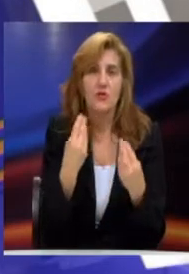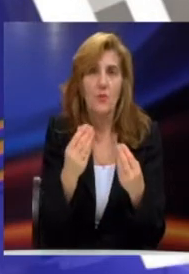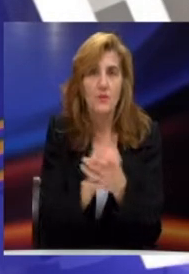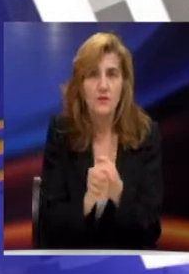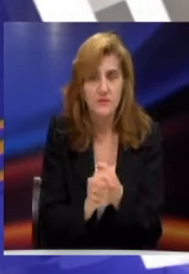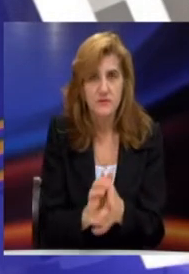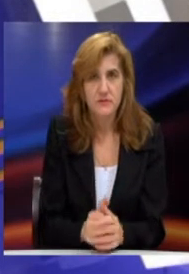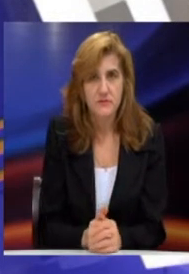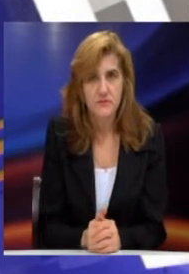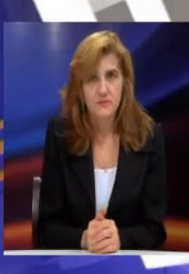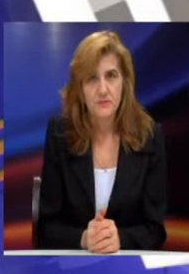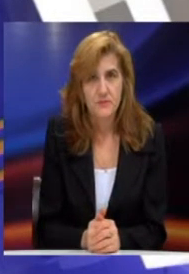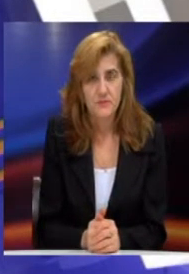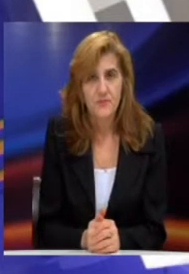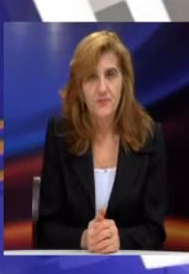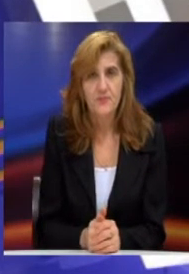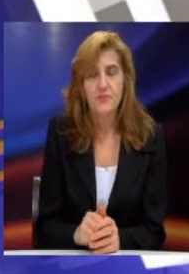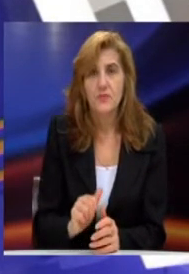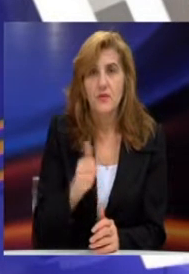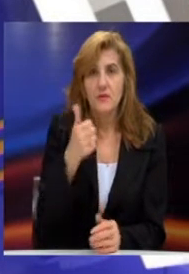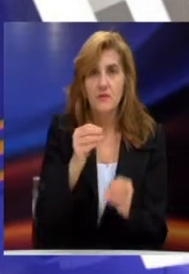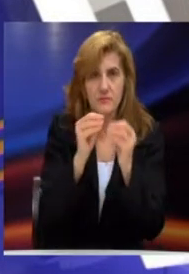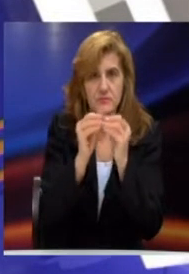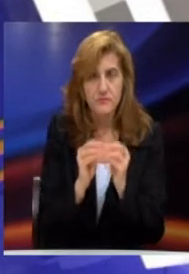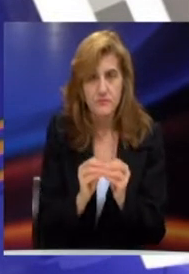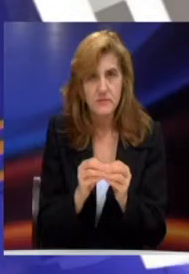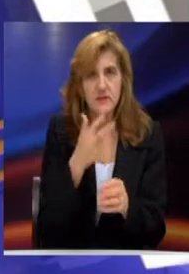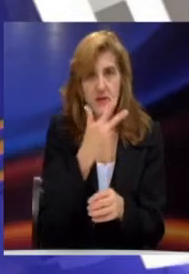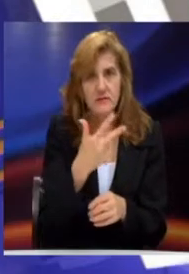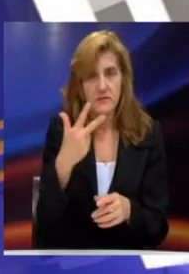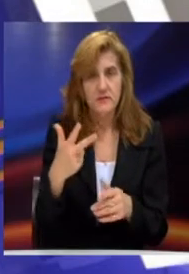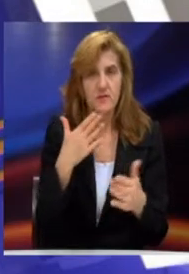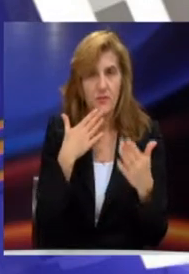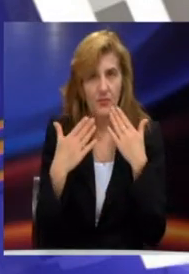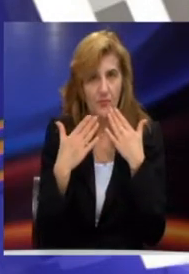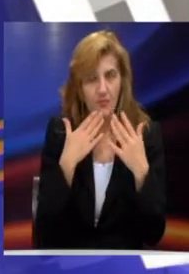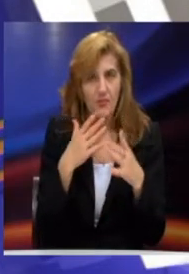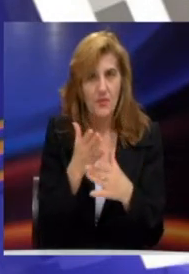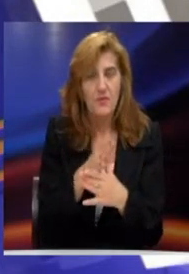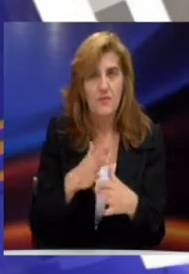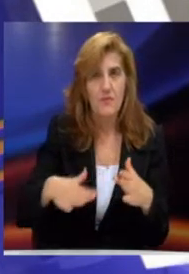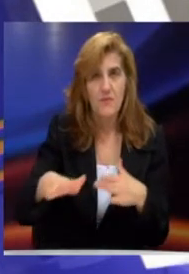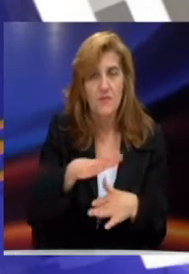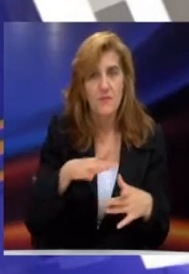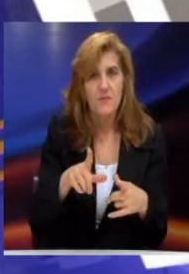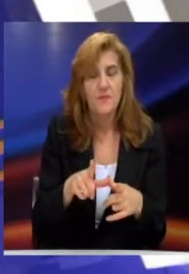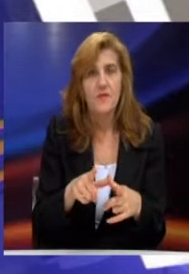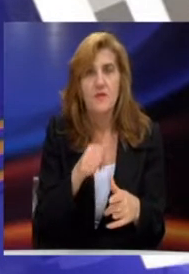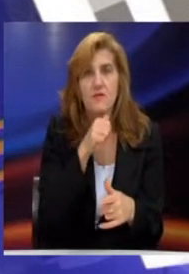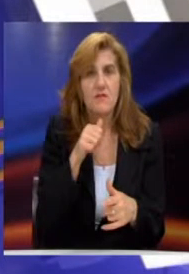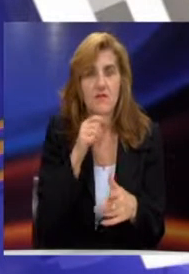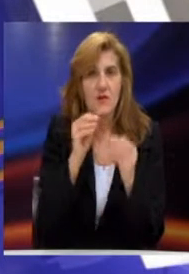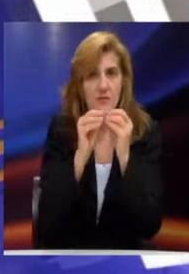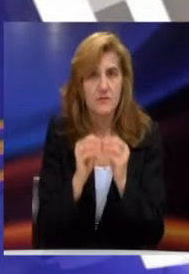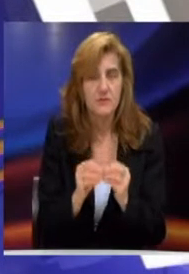saradnja. Jedna od tema 33. redovnog plenarnog zasedanja Međunarodne biskupske konferencije Svetog Ćirila i